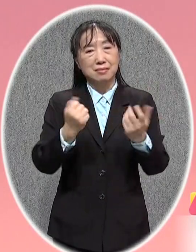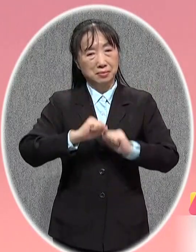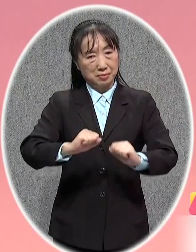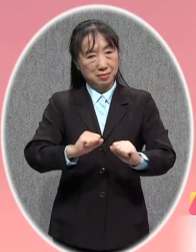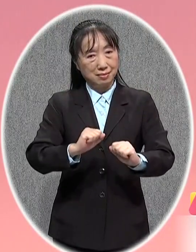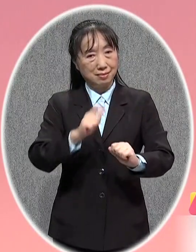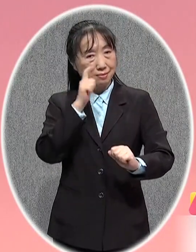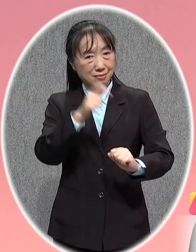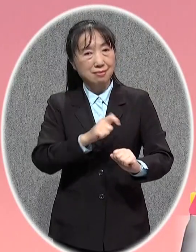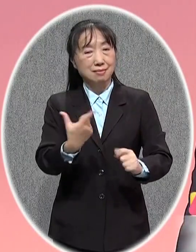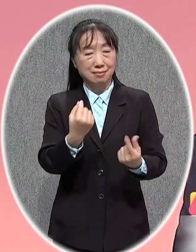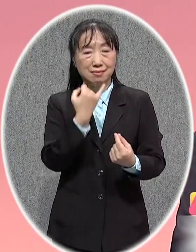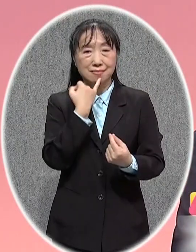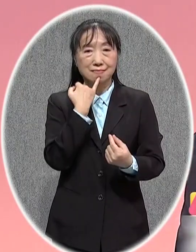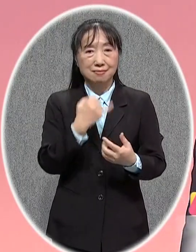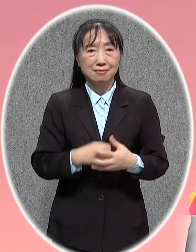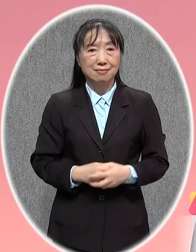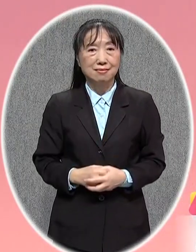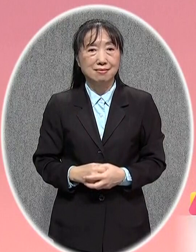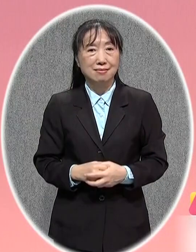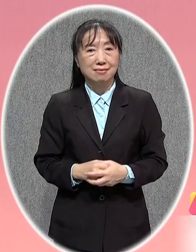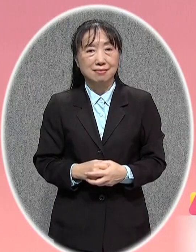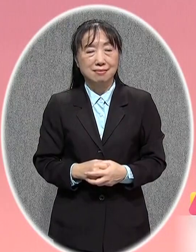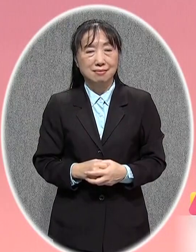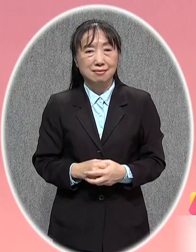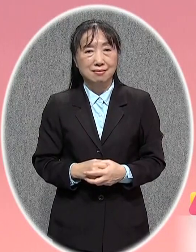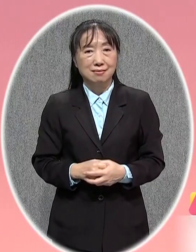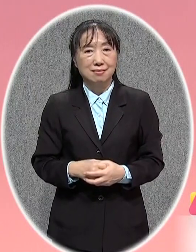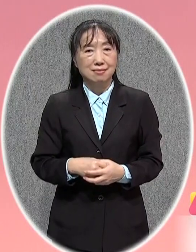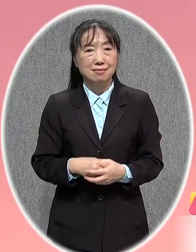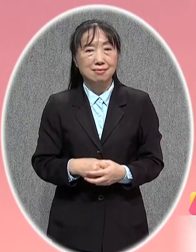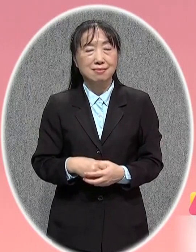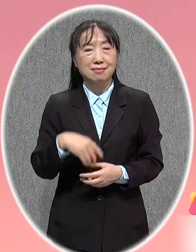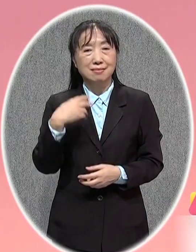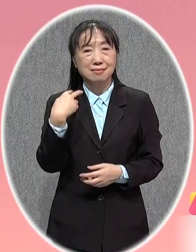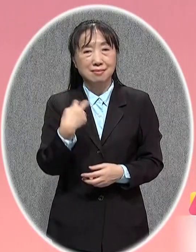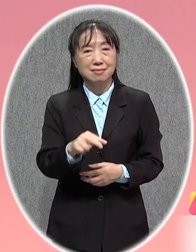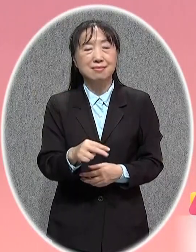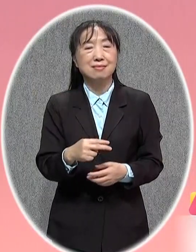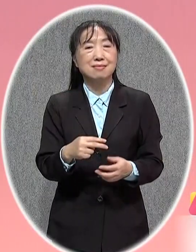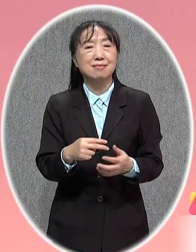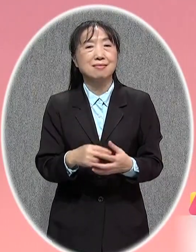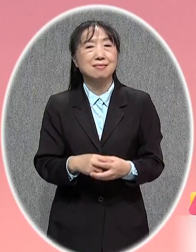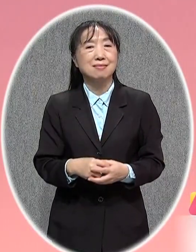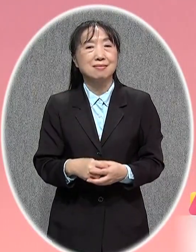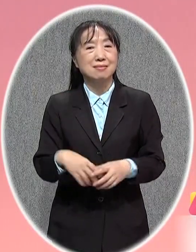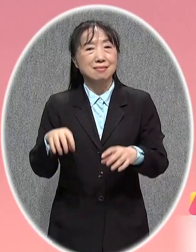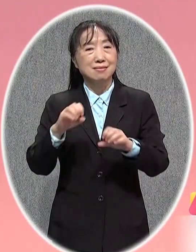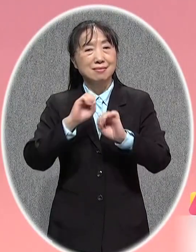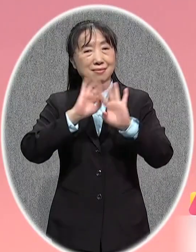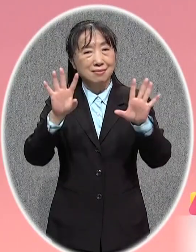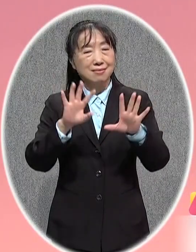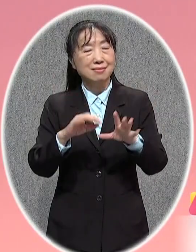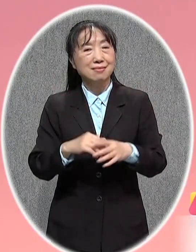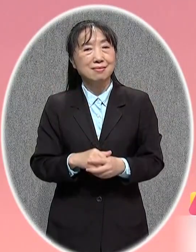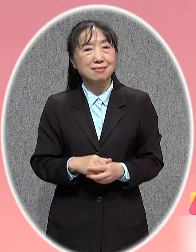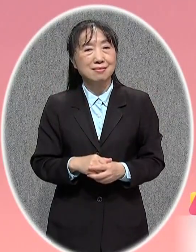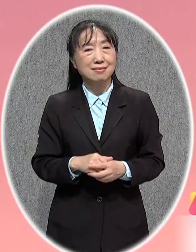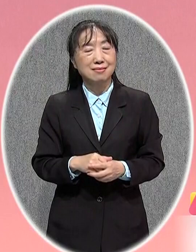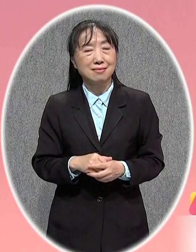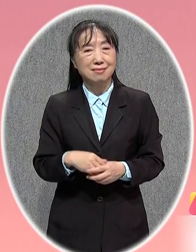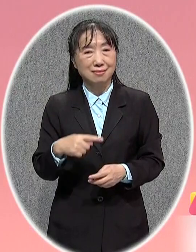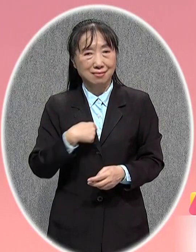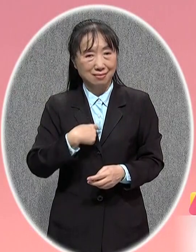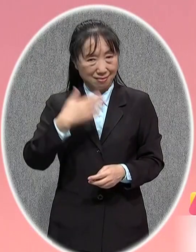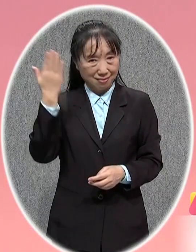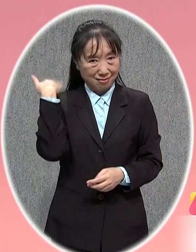好。所以呢，最后我还是要必须要呼吁，纵使我